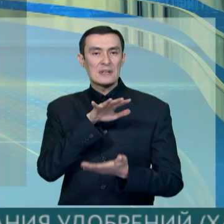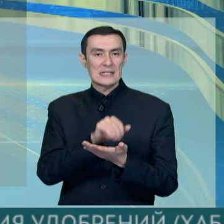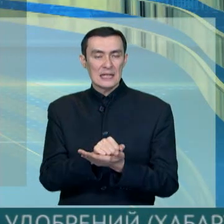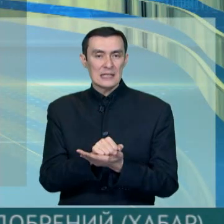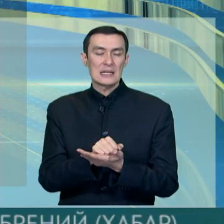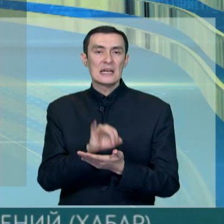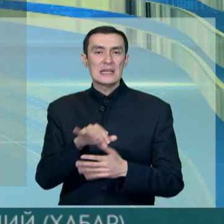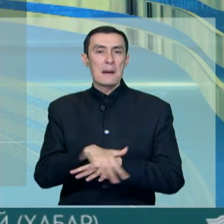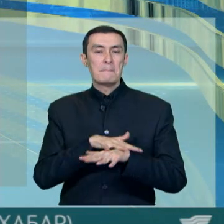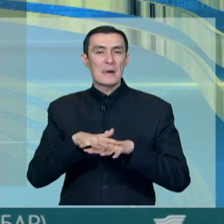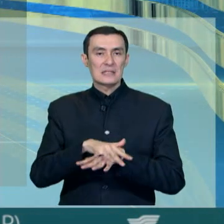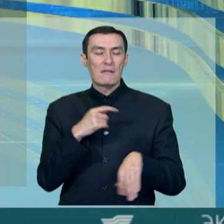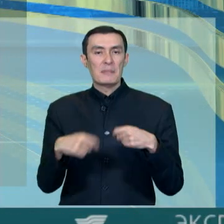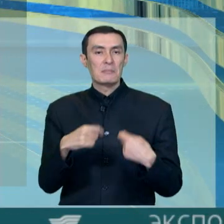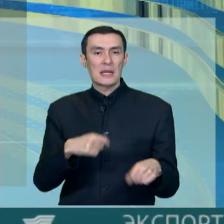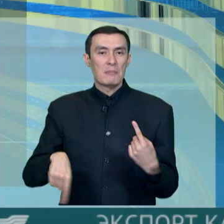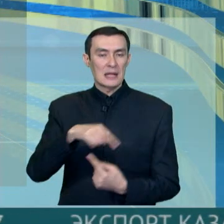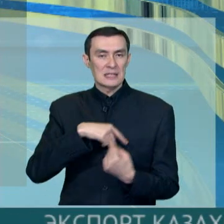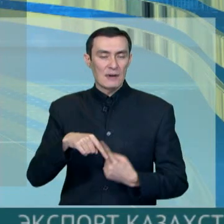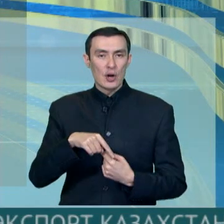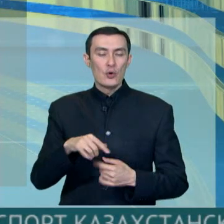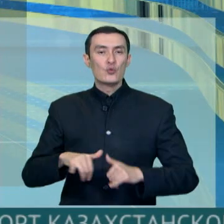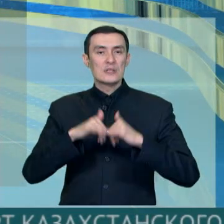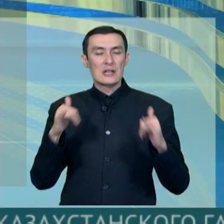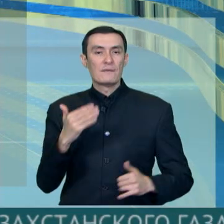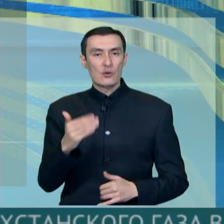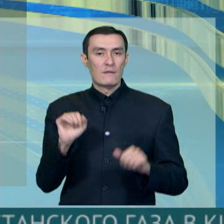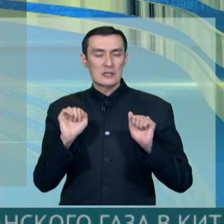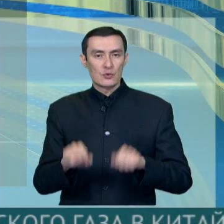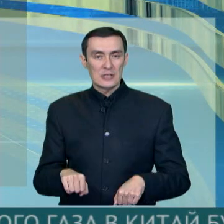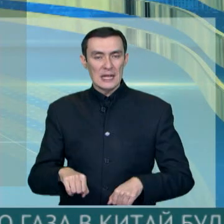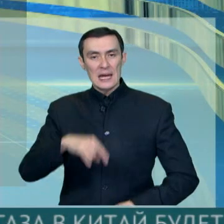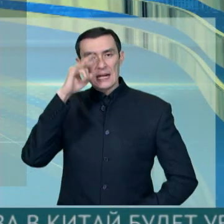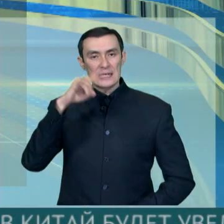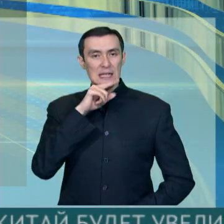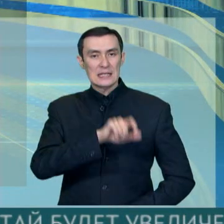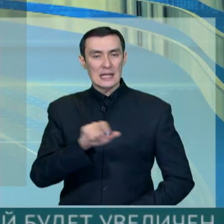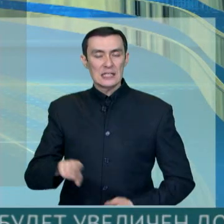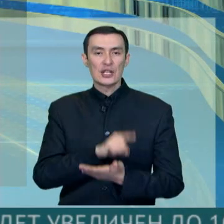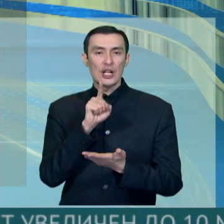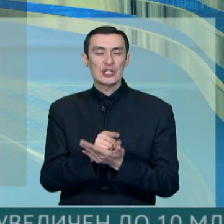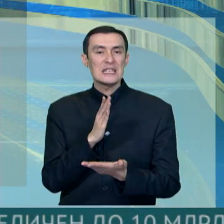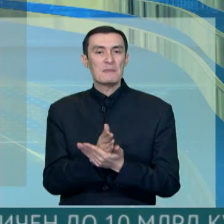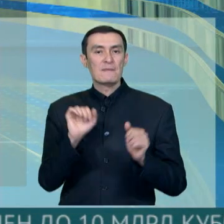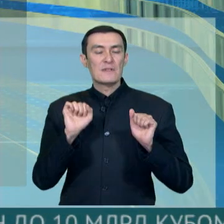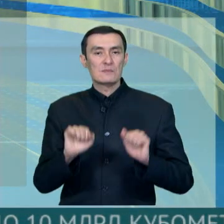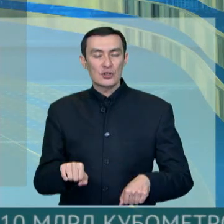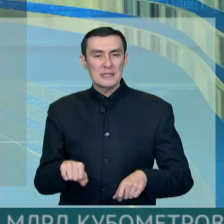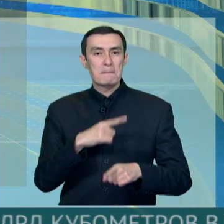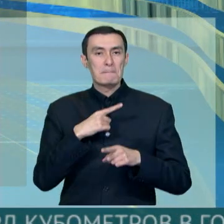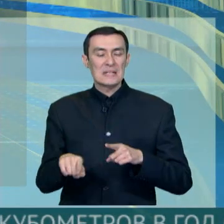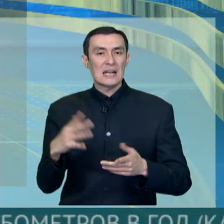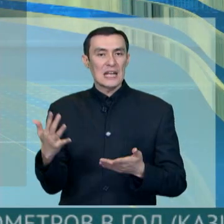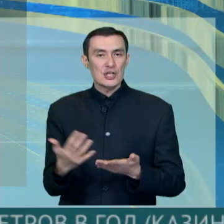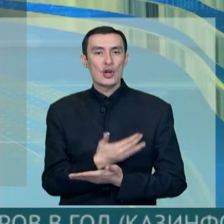занятости и массового предпринимательства, усилив ее инструменты. Казахстанцы должны иметь возможность сравнительно быстро